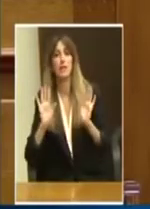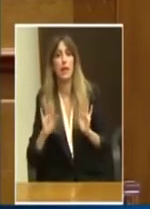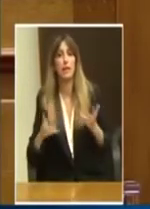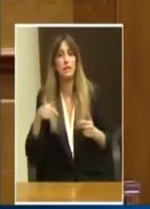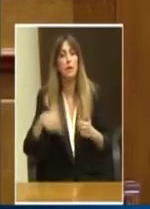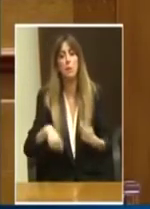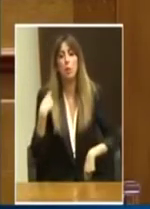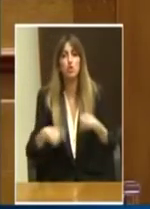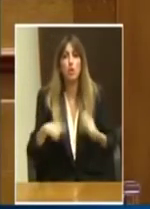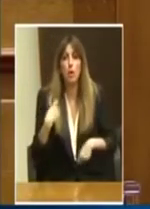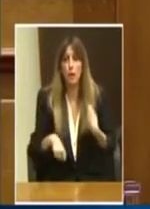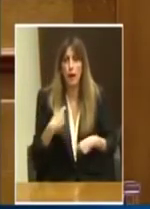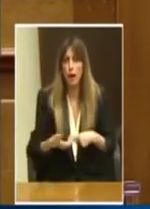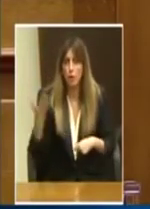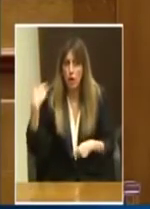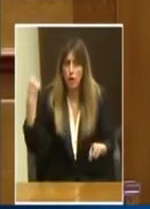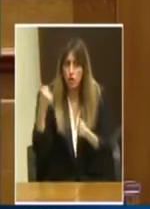που έχετε αποκτήσει?